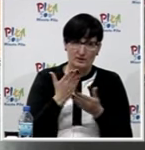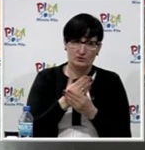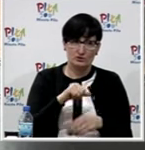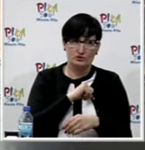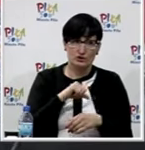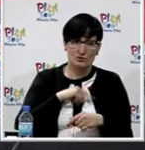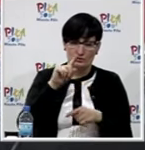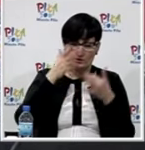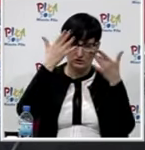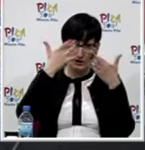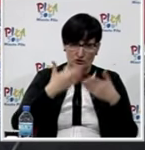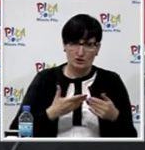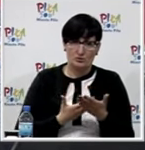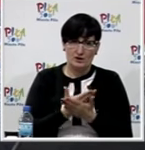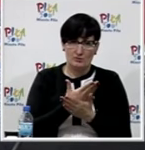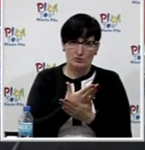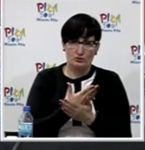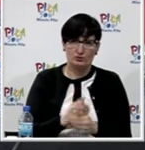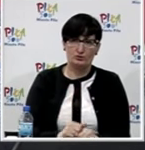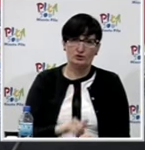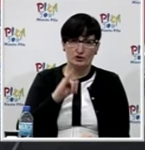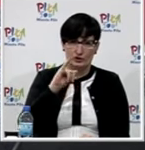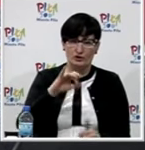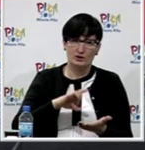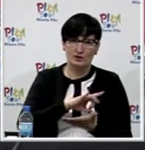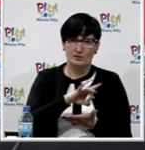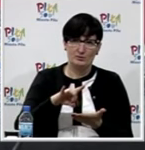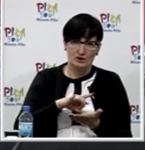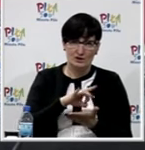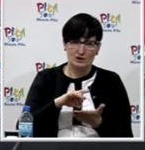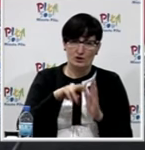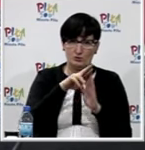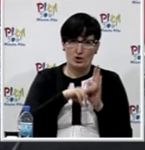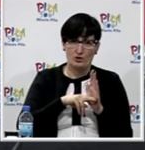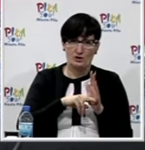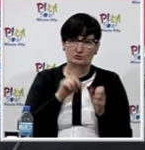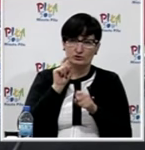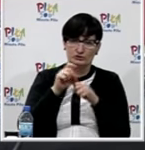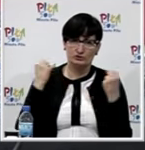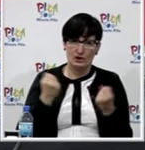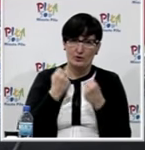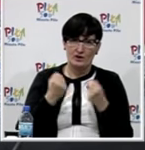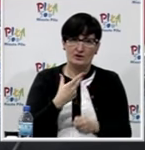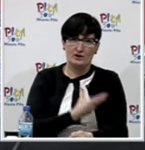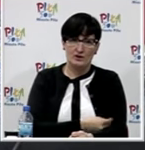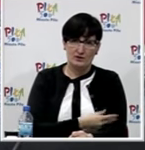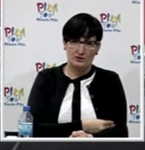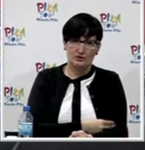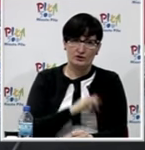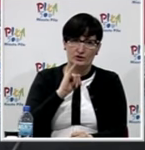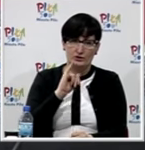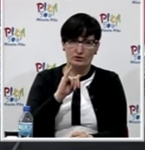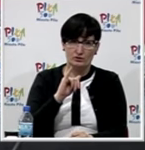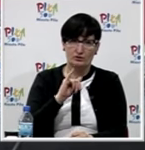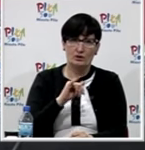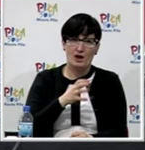raportu i stwierdziła, że gminny program przeciwdziałania narkomanii i gminny program profilaktyki